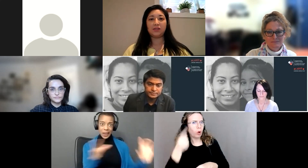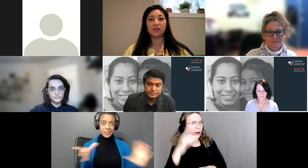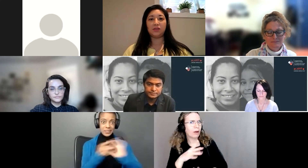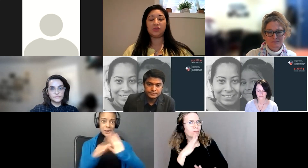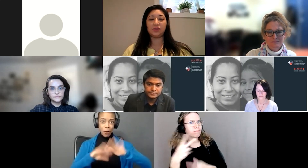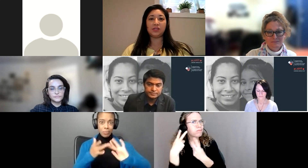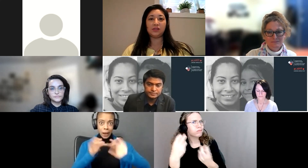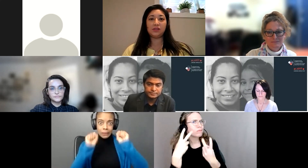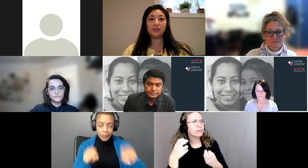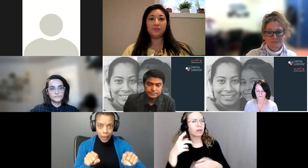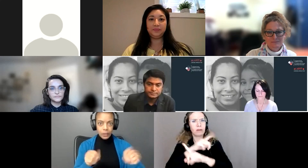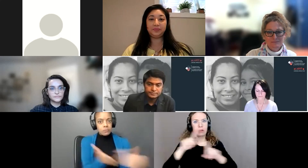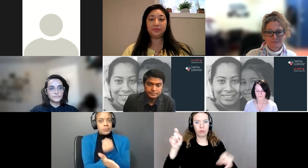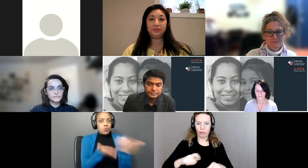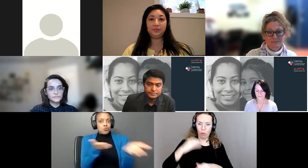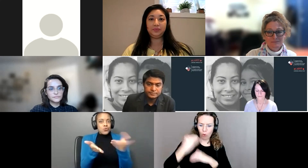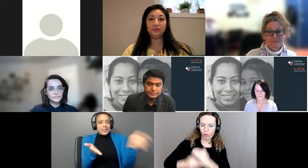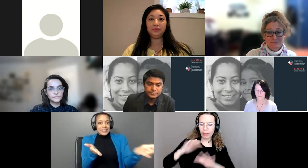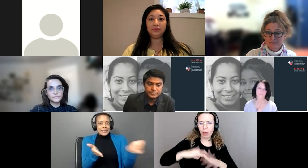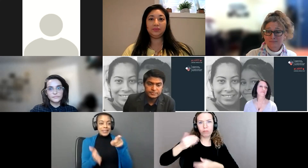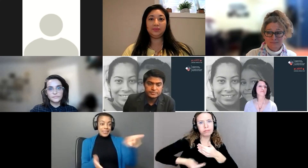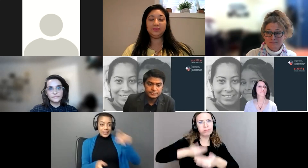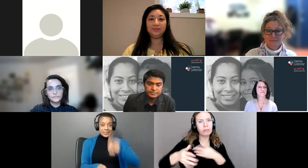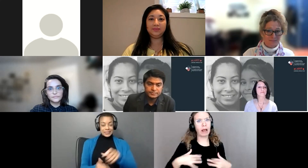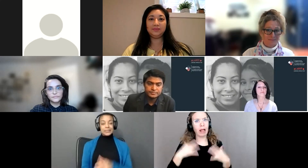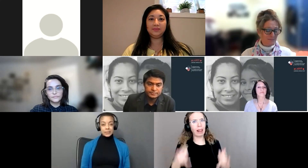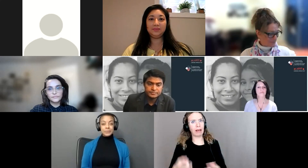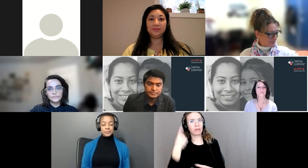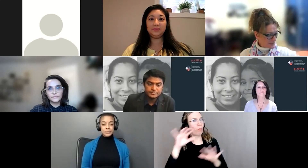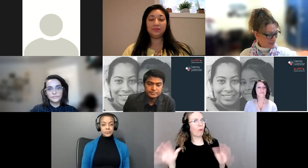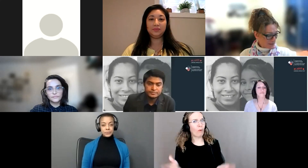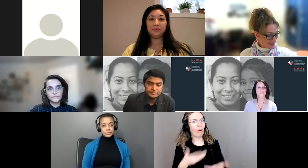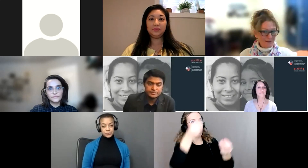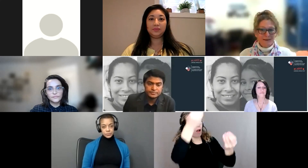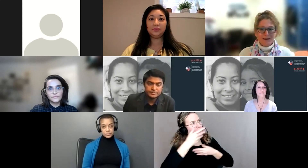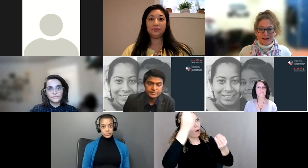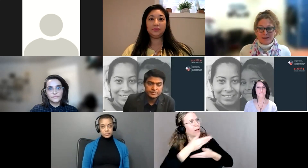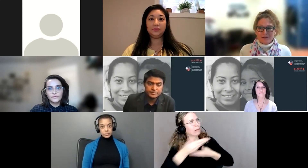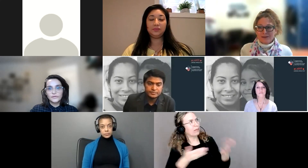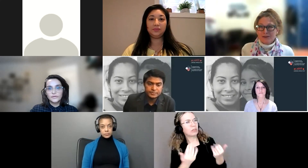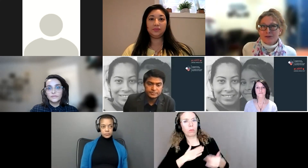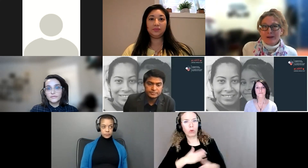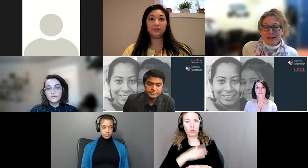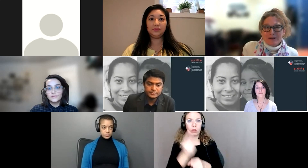avec les procédures de façon à ce qu'ils puissent avoir accès aux services dont ils avaient besoin.